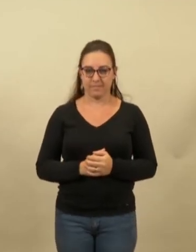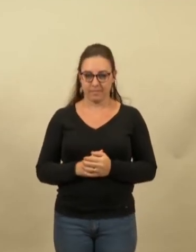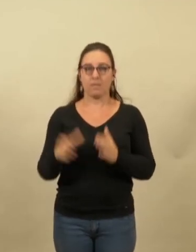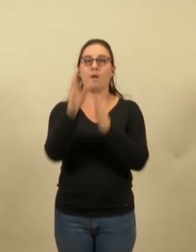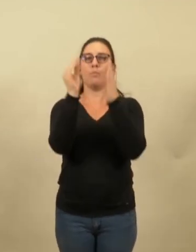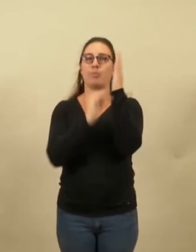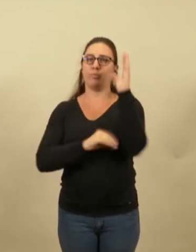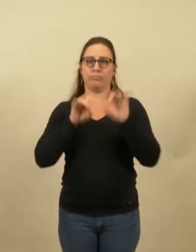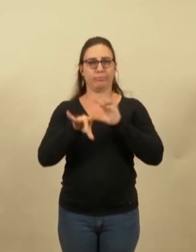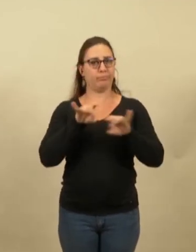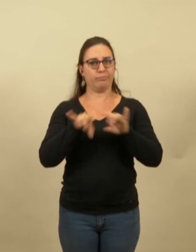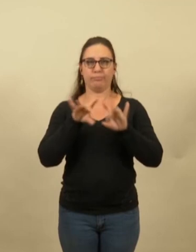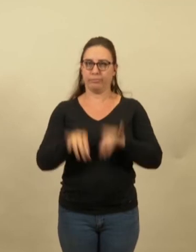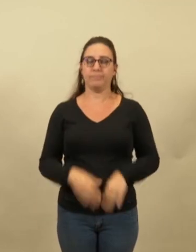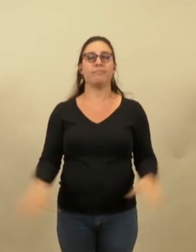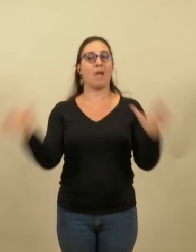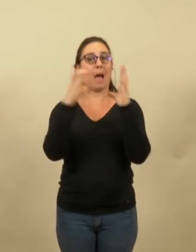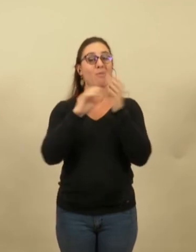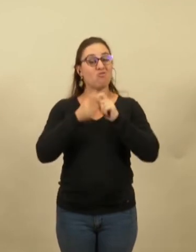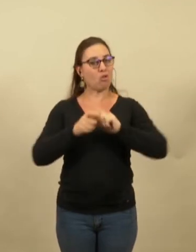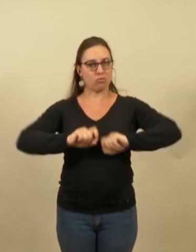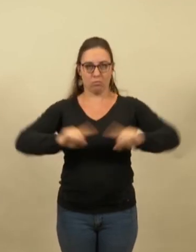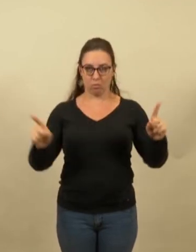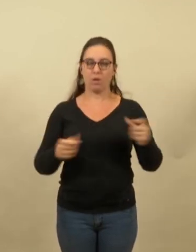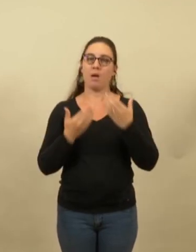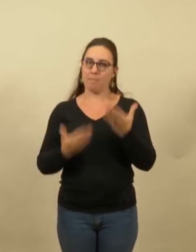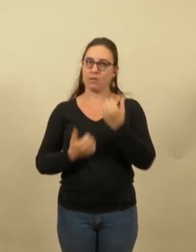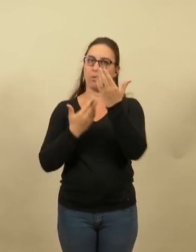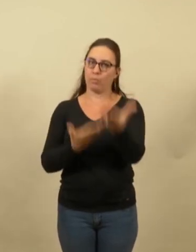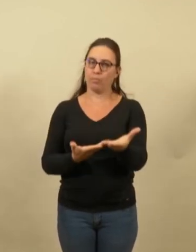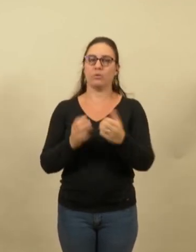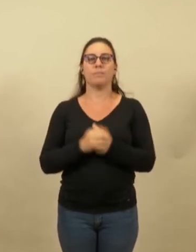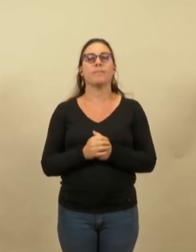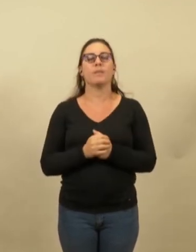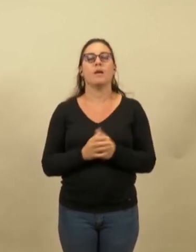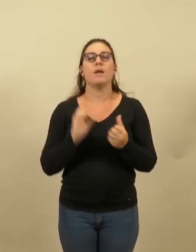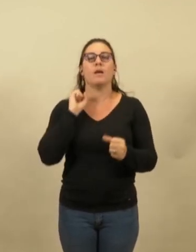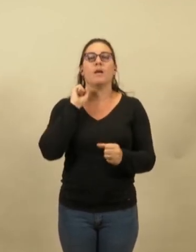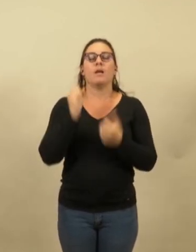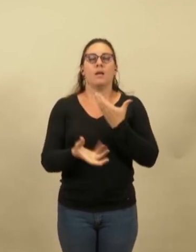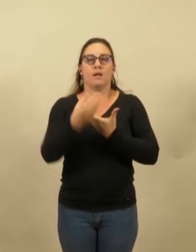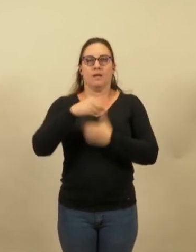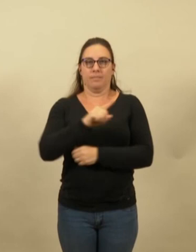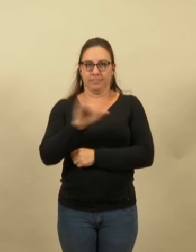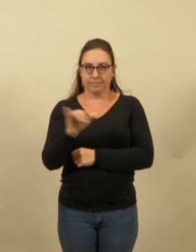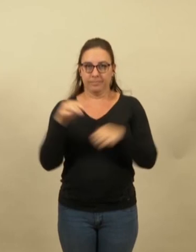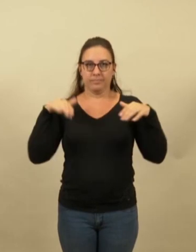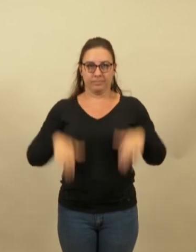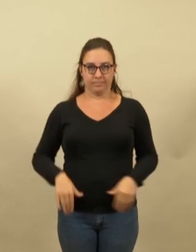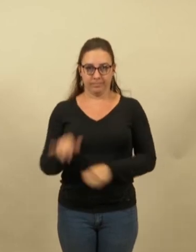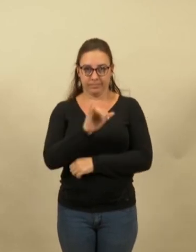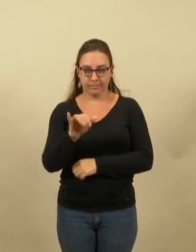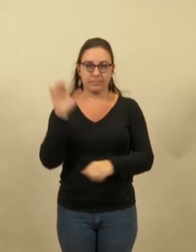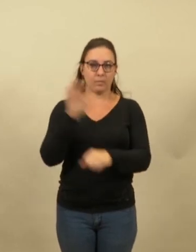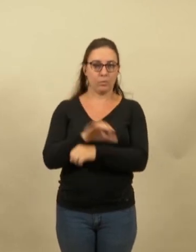amendements se repousser la délibération donc n'est pas modifiée je mets la délibération aux voix qui ne prend pas par au vote qui s'abstient qui